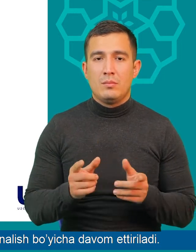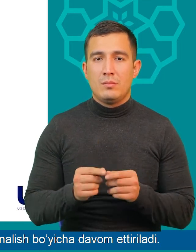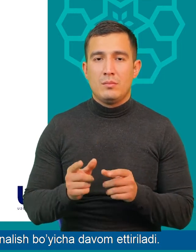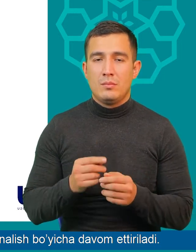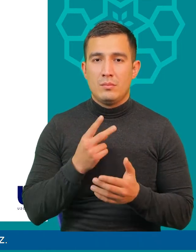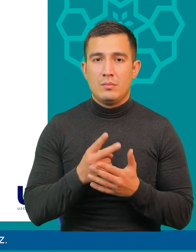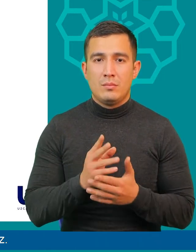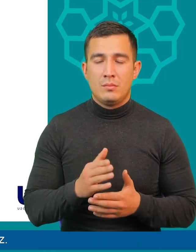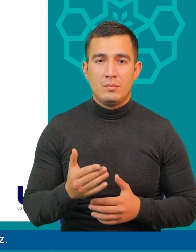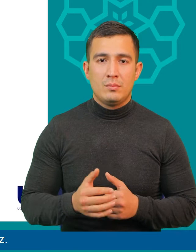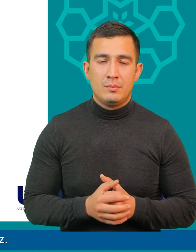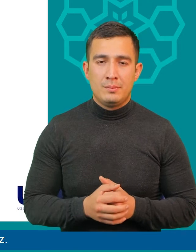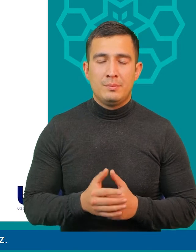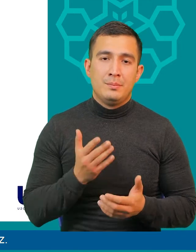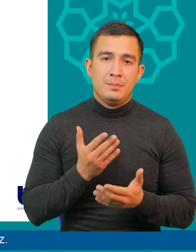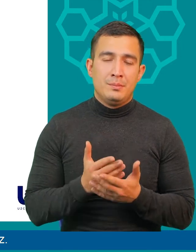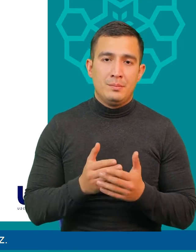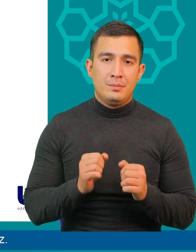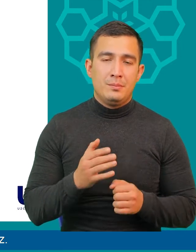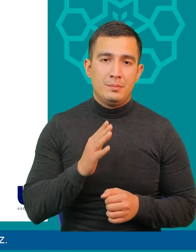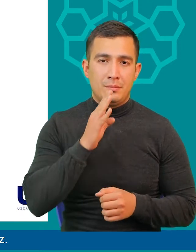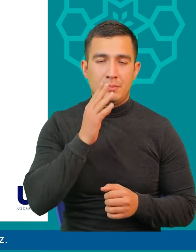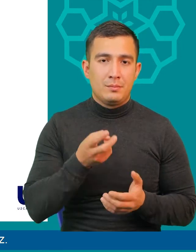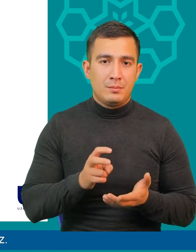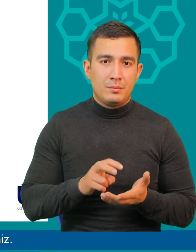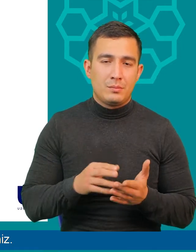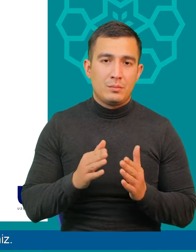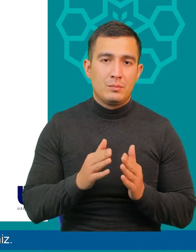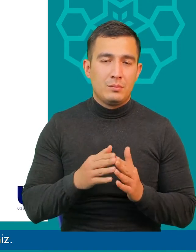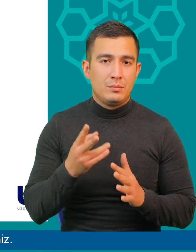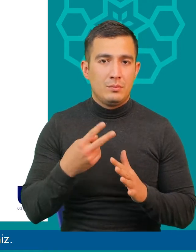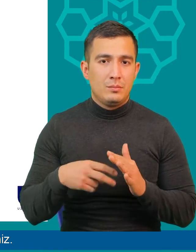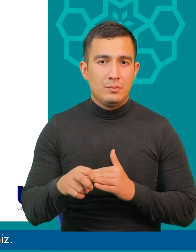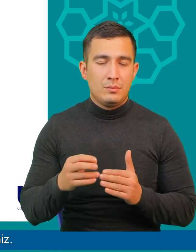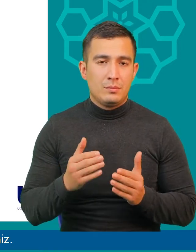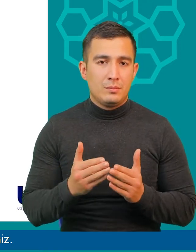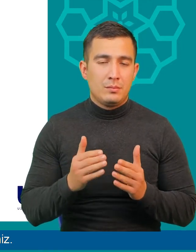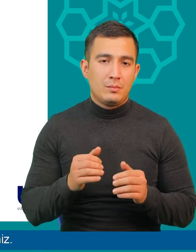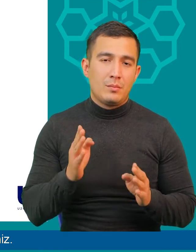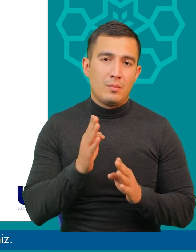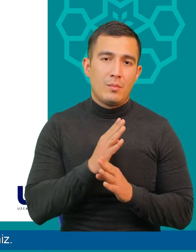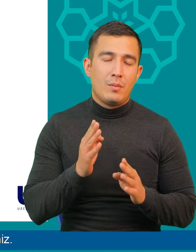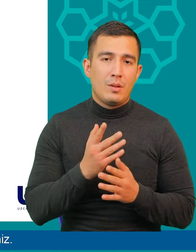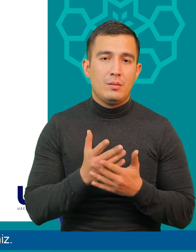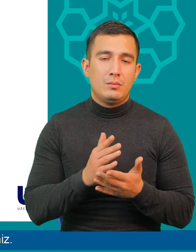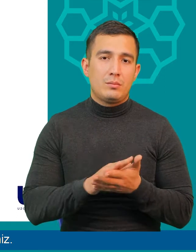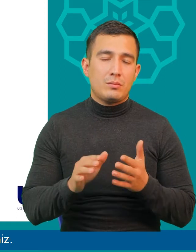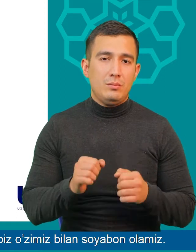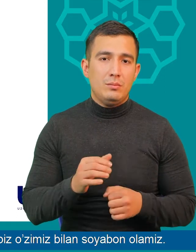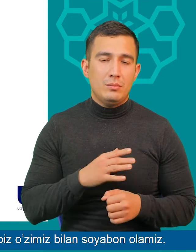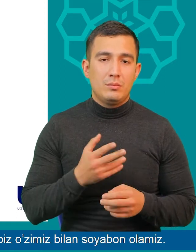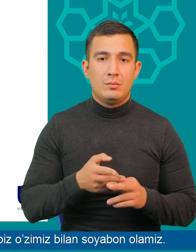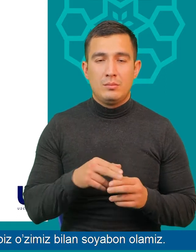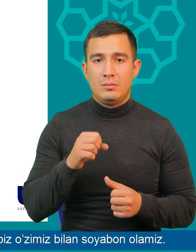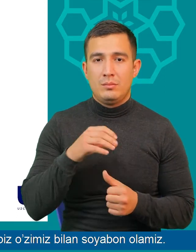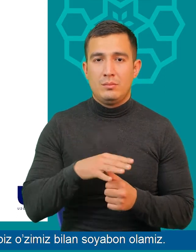davom ettiriladi. Masalan, ertalab turib uydan chiqishimiz. Agar havo ochiq bo'lsa, soyabon olmaymiz.